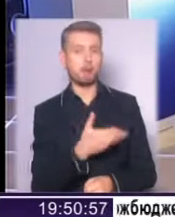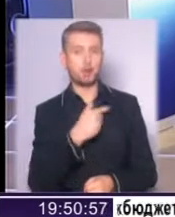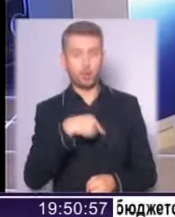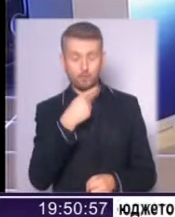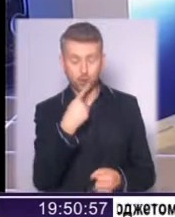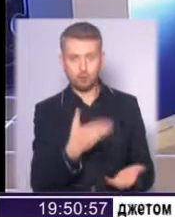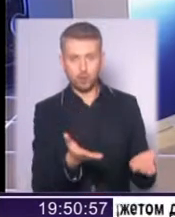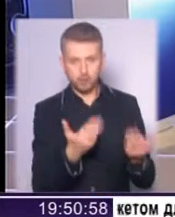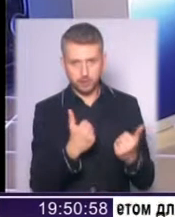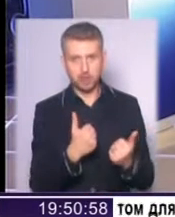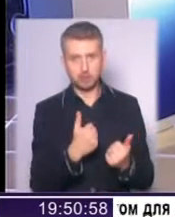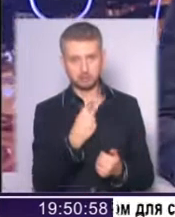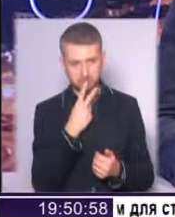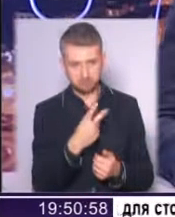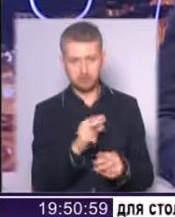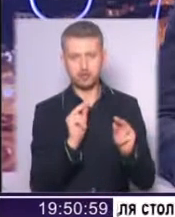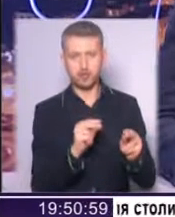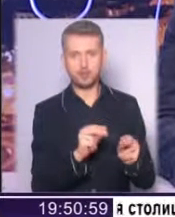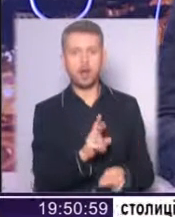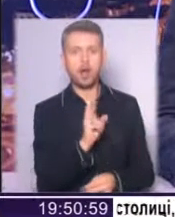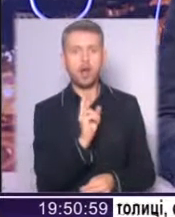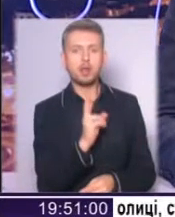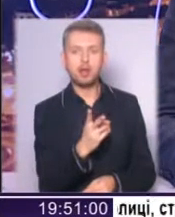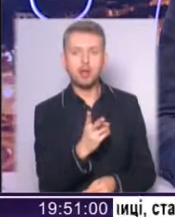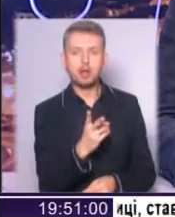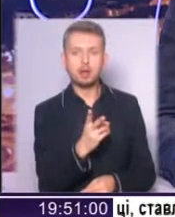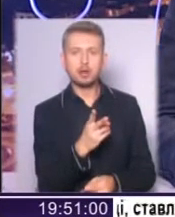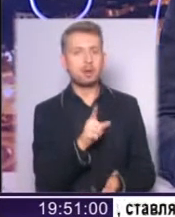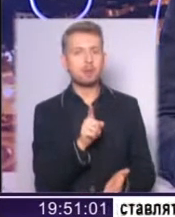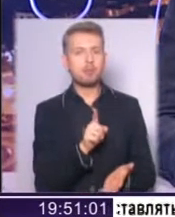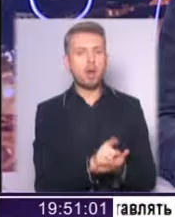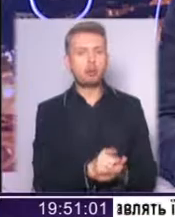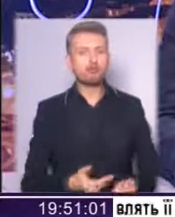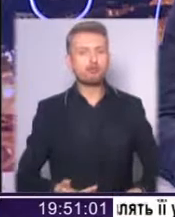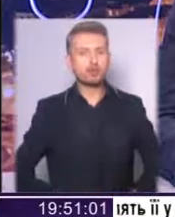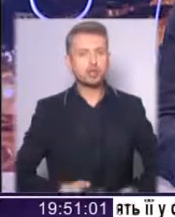частково популізм, що там не можна піднімати, бо все ж таки навіть депутат, який отримує